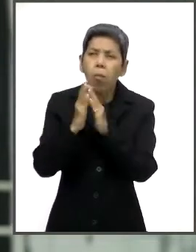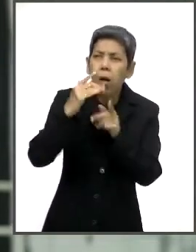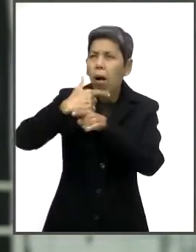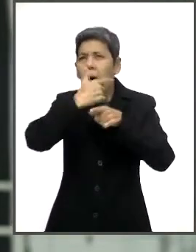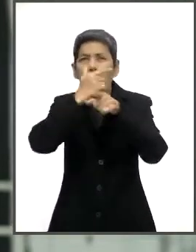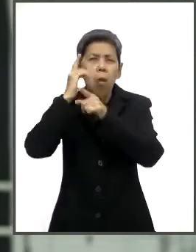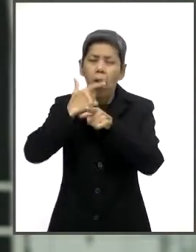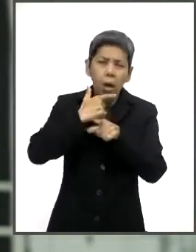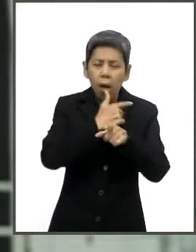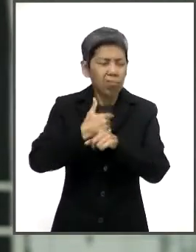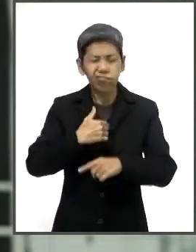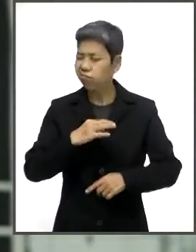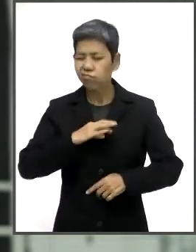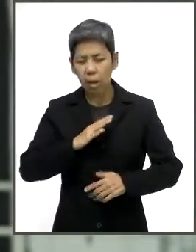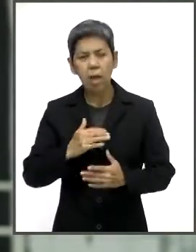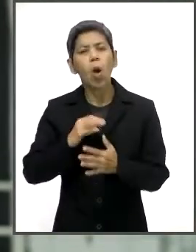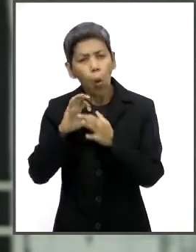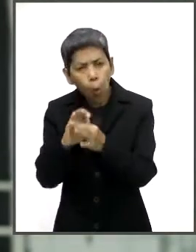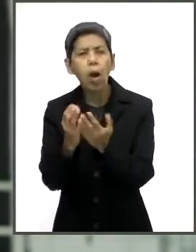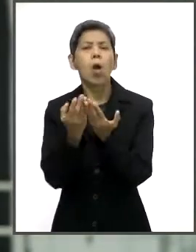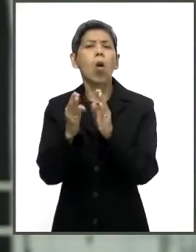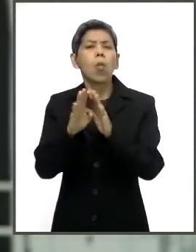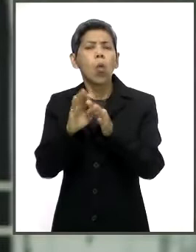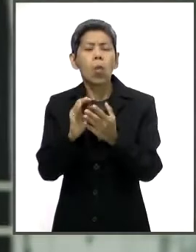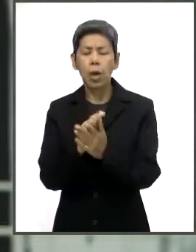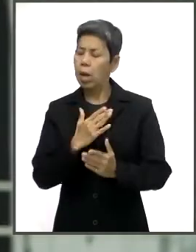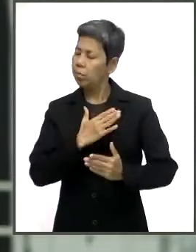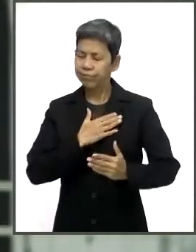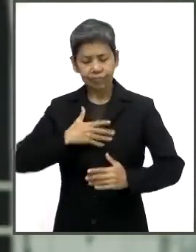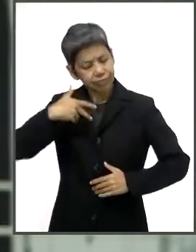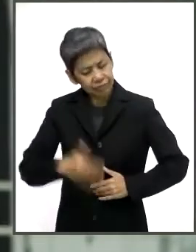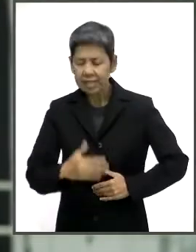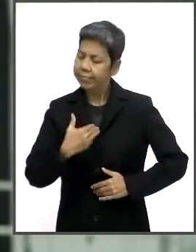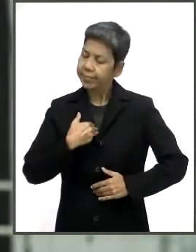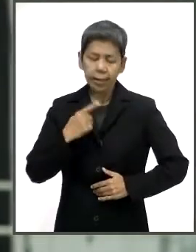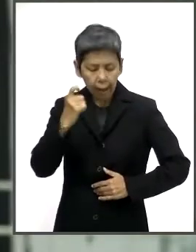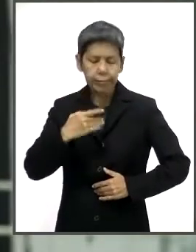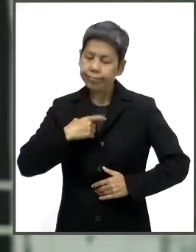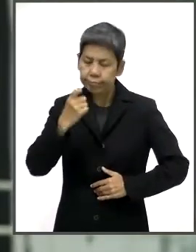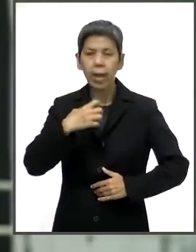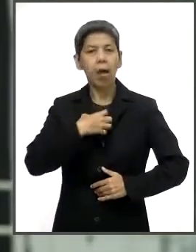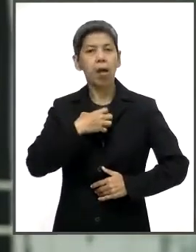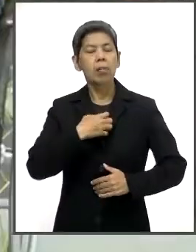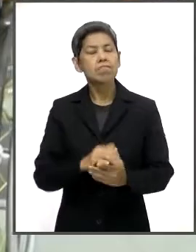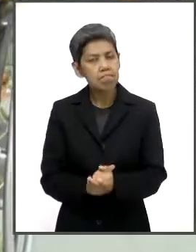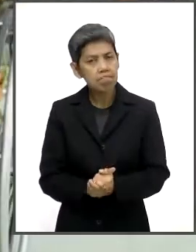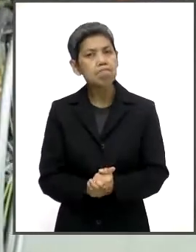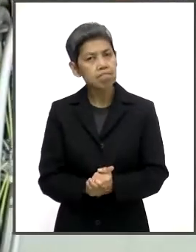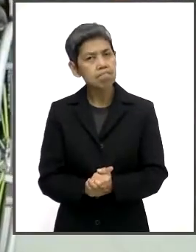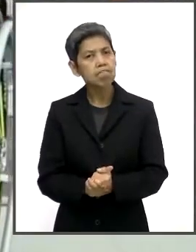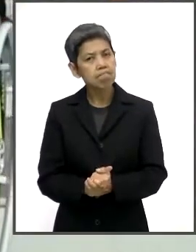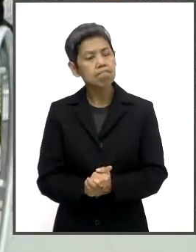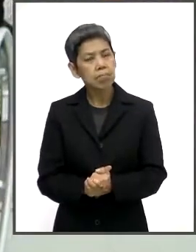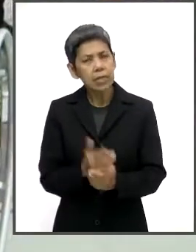กับพ่อแม่ด้วยส่วนมากอะเราห่วงครอบครัวมากเนี่ยค่ะก็เลยรับตัวเองไม่ได้ก็อยากตายอะไรเงี้ยค่ะ แล้วเ